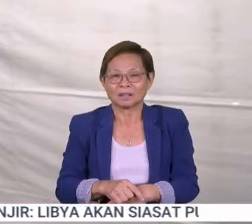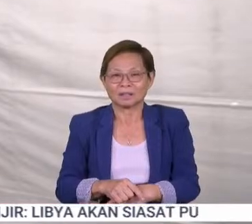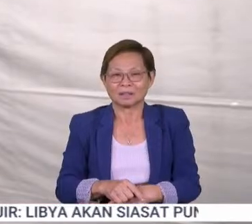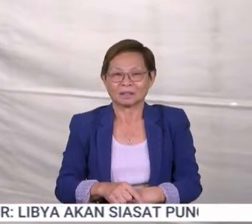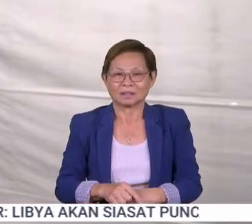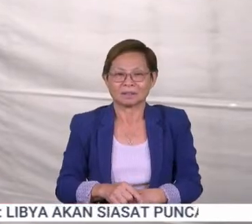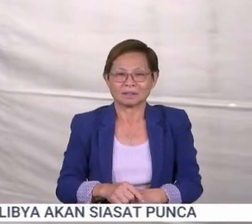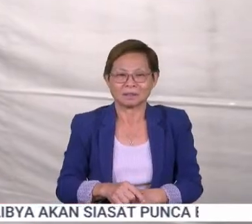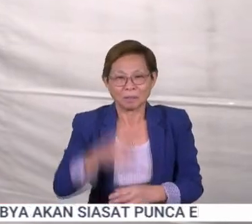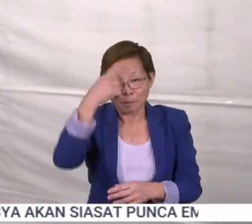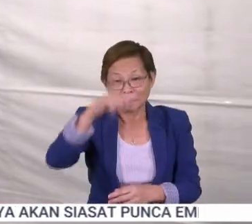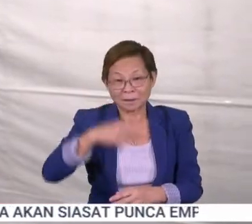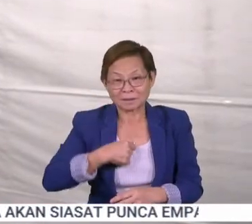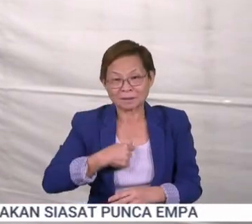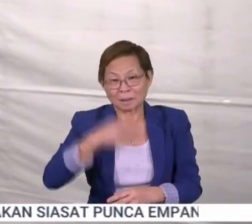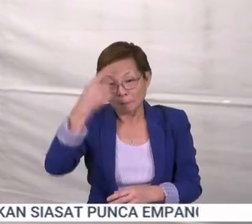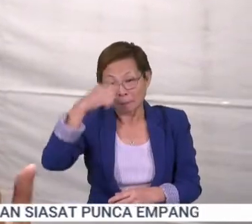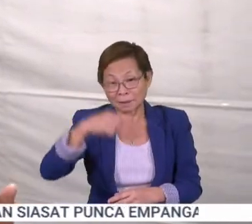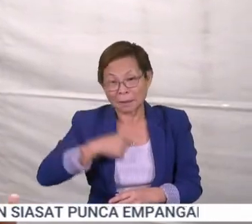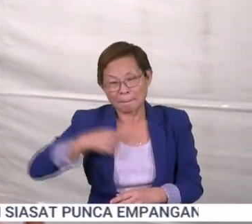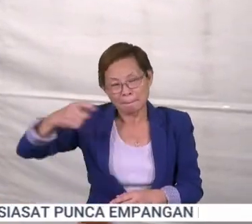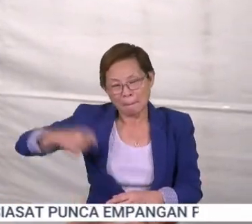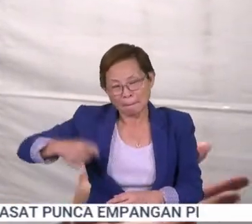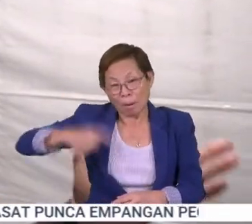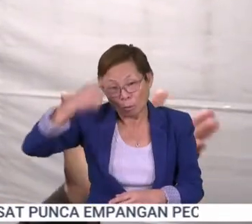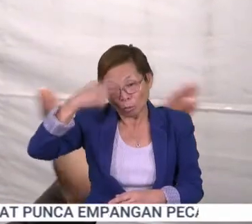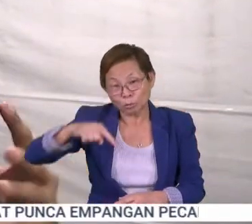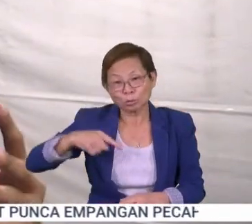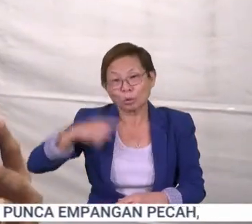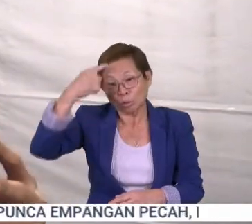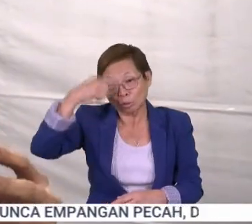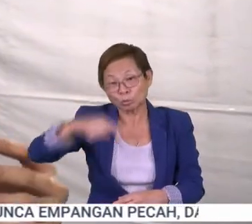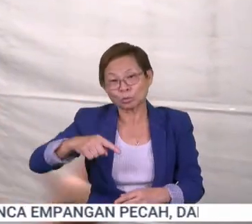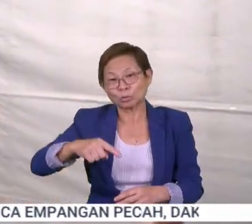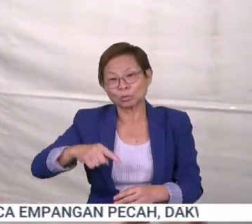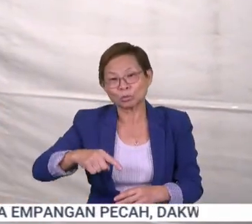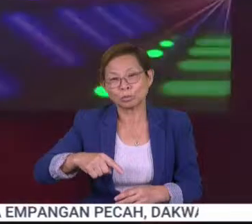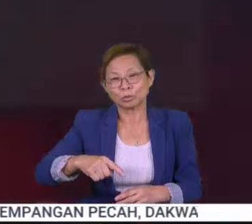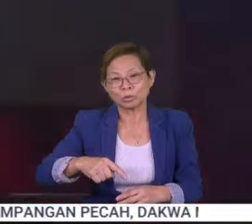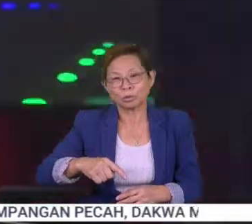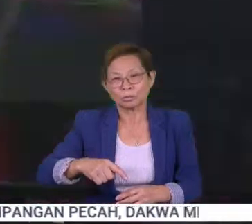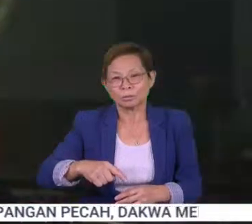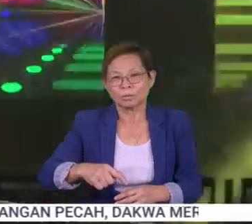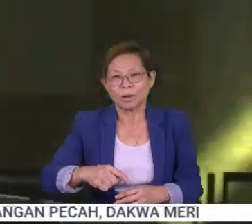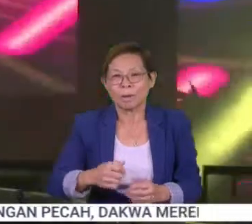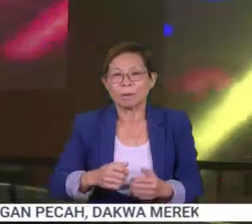TV lain lah kan. Bagi saya itu memang keperluan untuk menyatupadukan rakyat Malaysia.